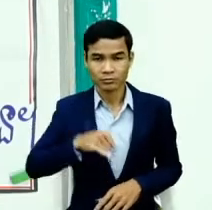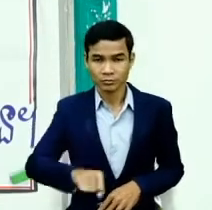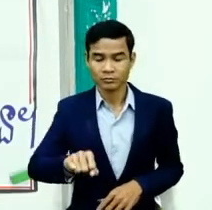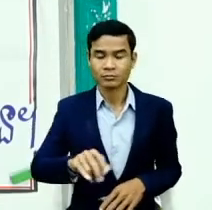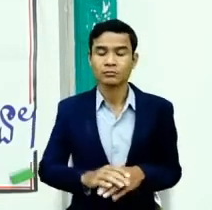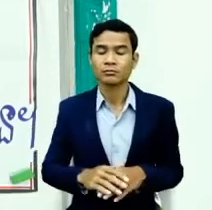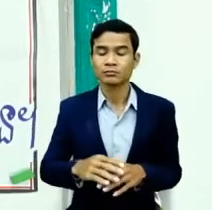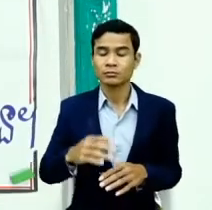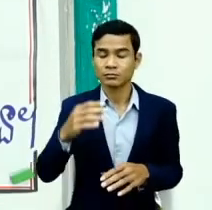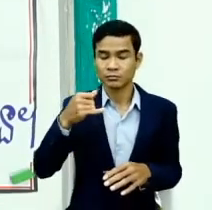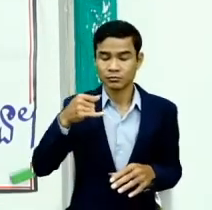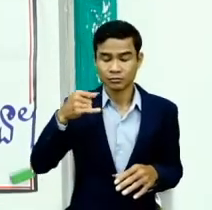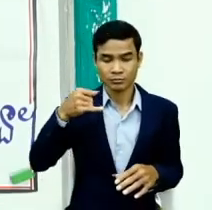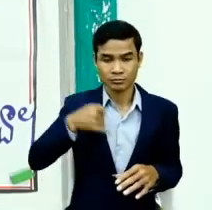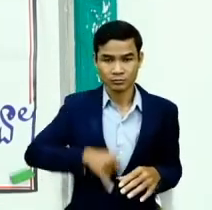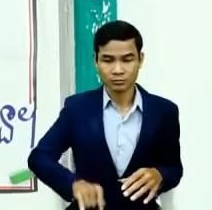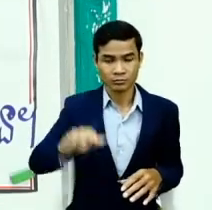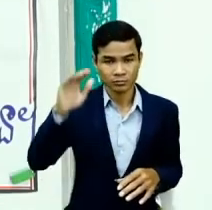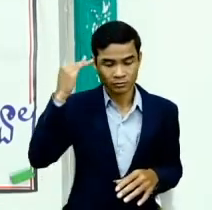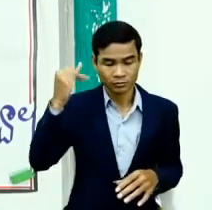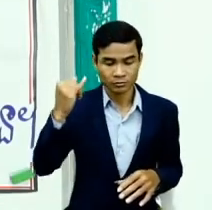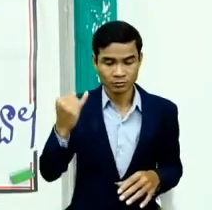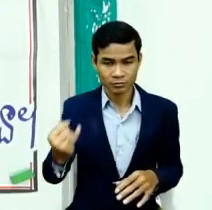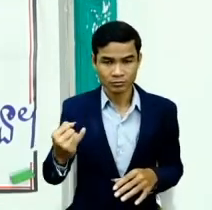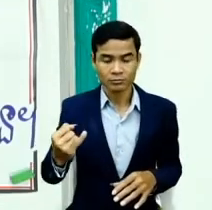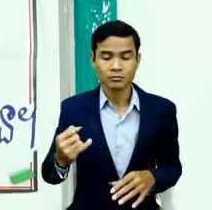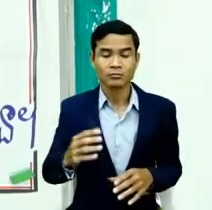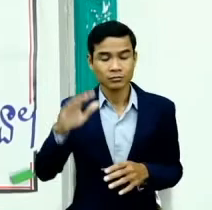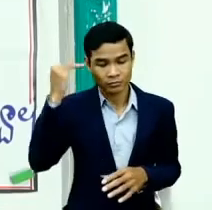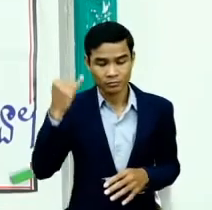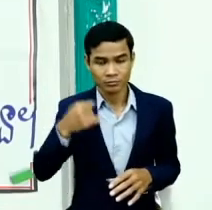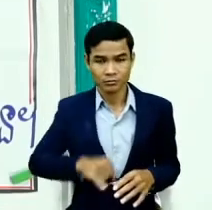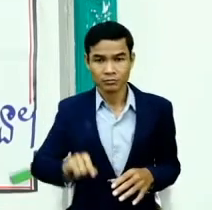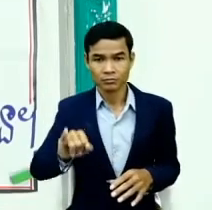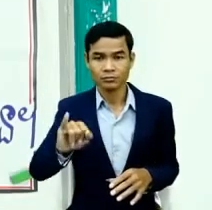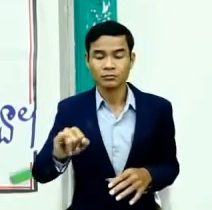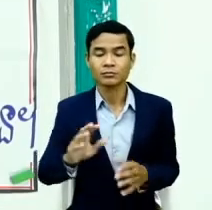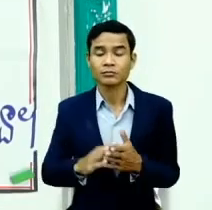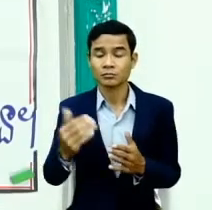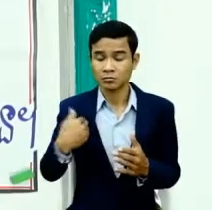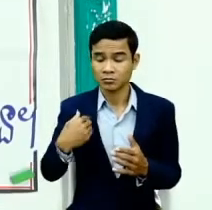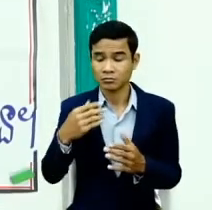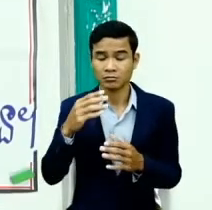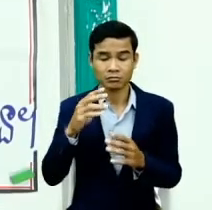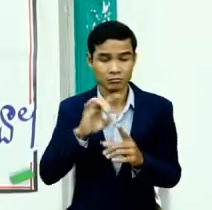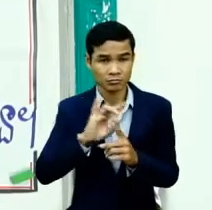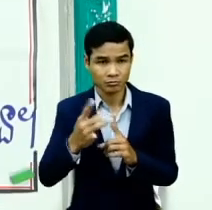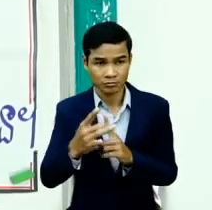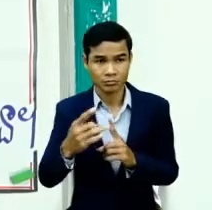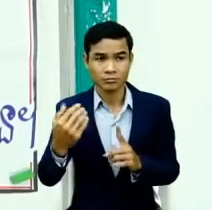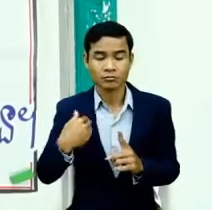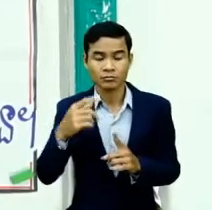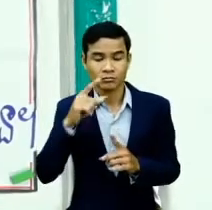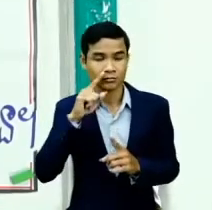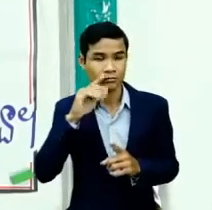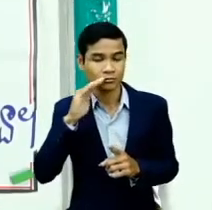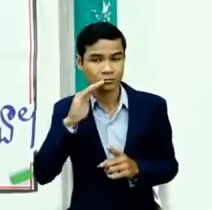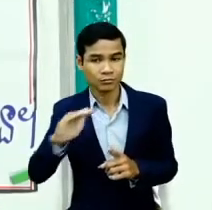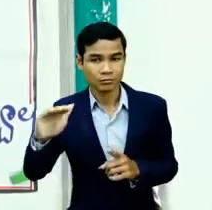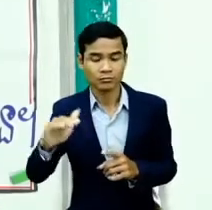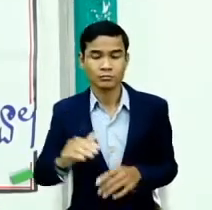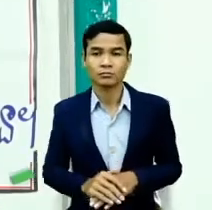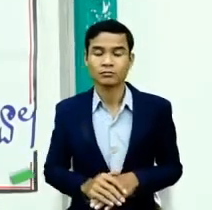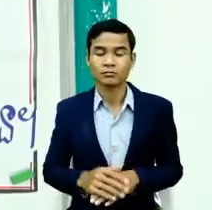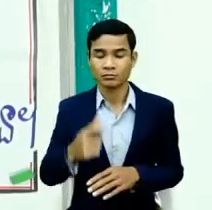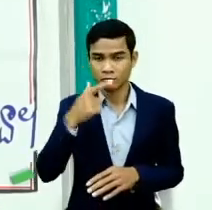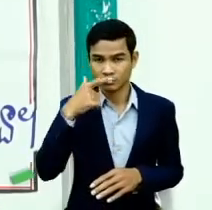ổn chia cổ má miên rực bía sổ phép riếp xà